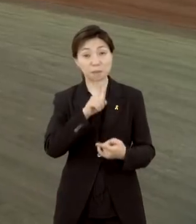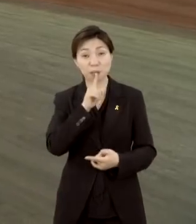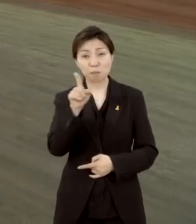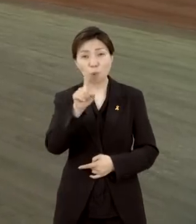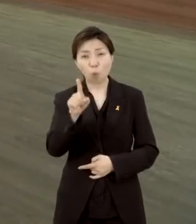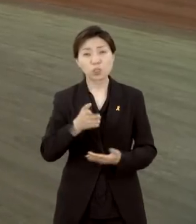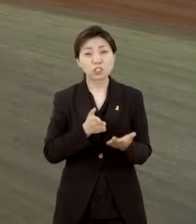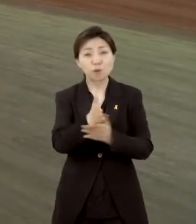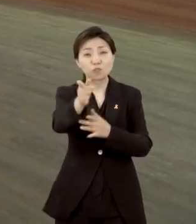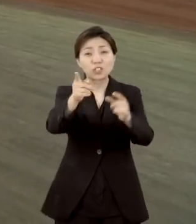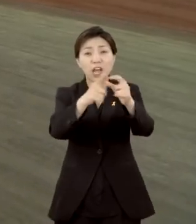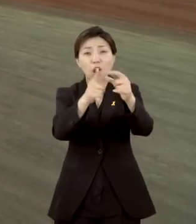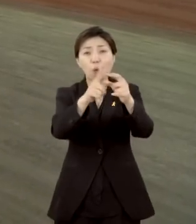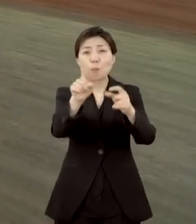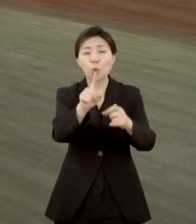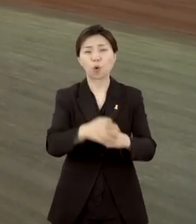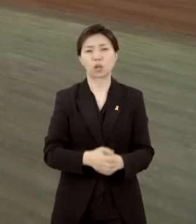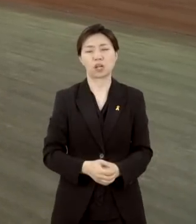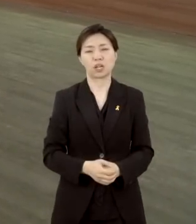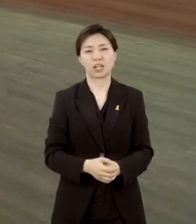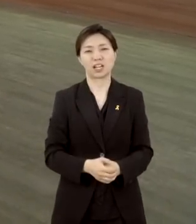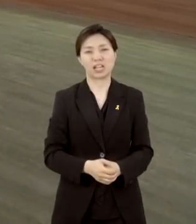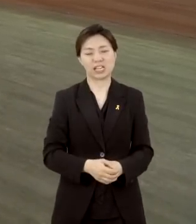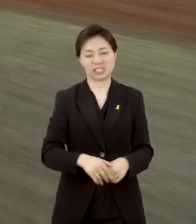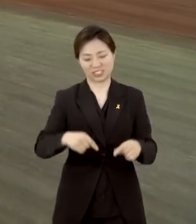전문 용어로 뭐라고 하죠 선